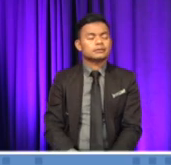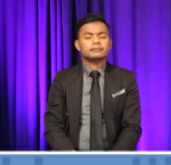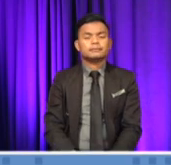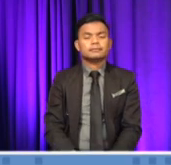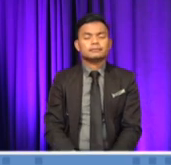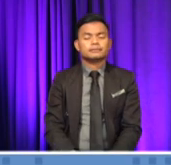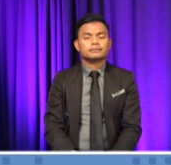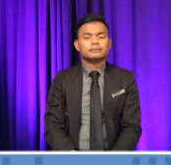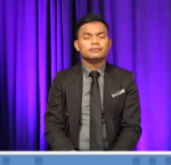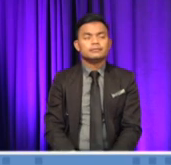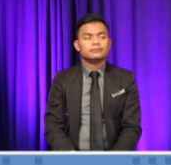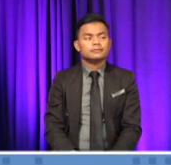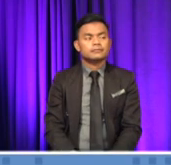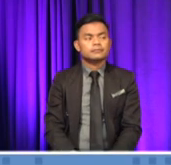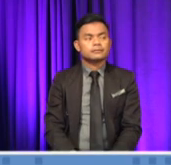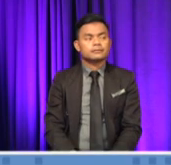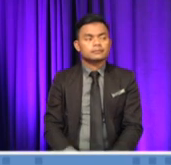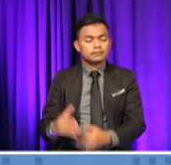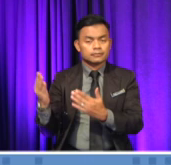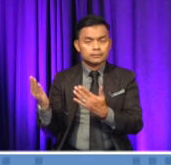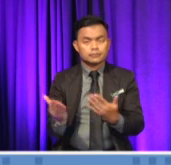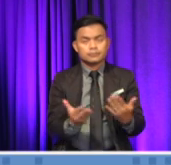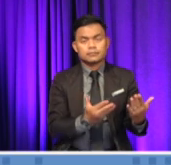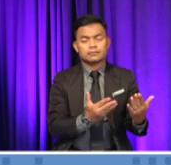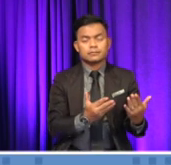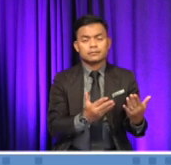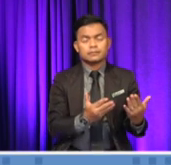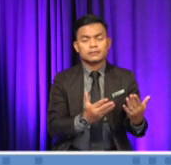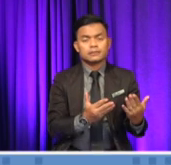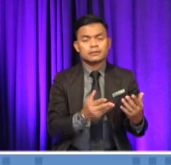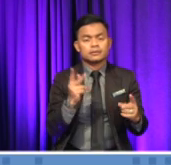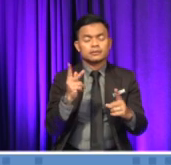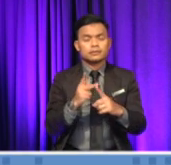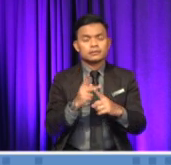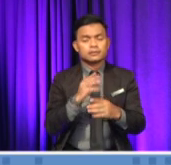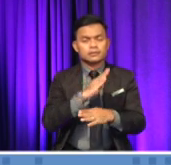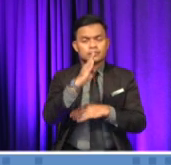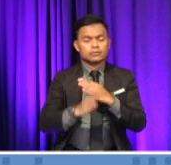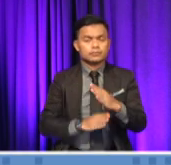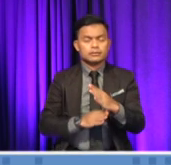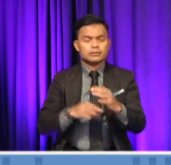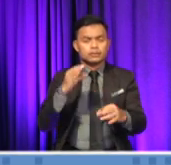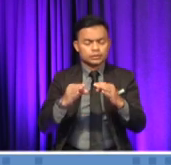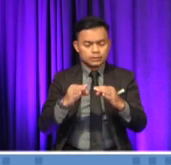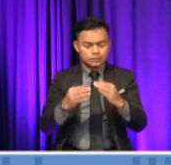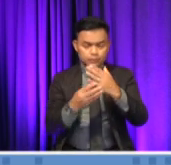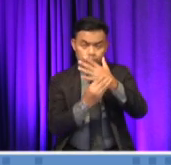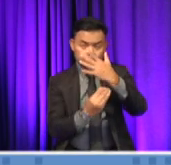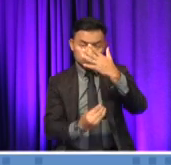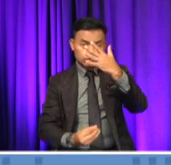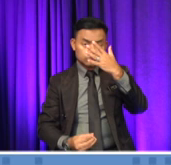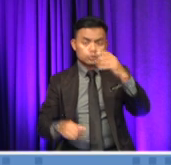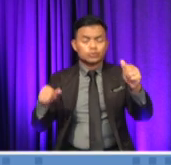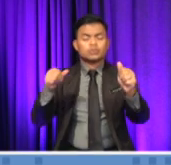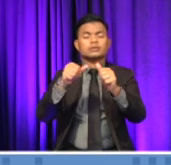bumi membawa arus energi apabila berlaku kebocoran harus elektrik akibat